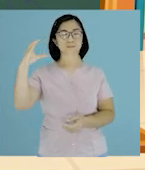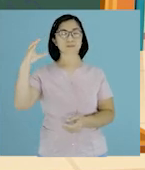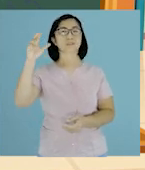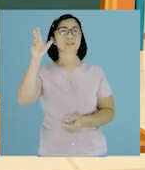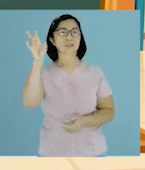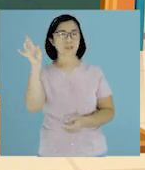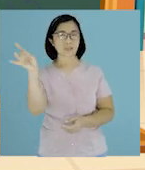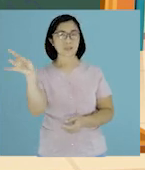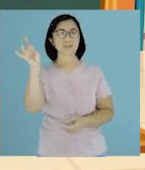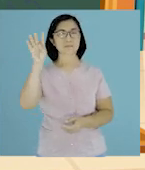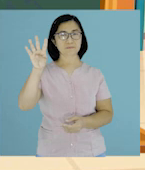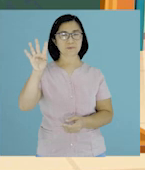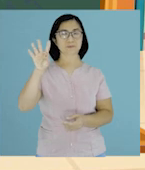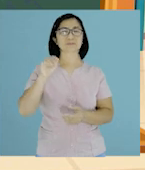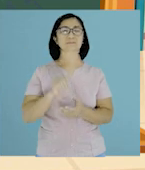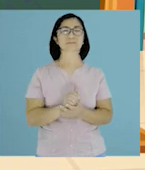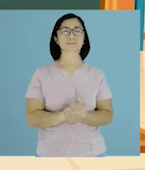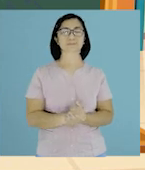284.